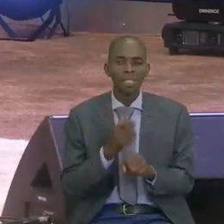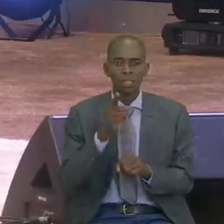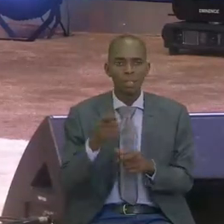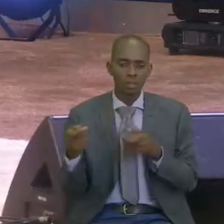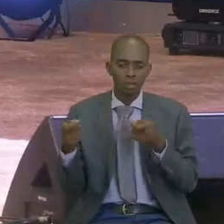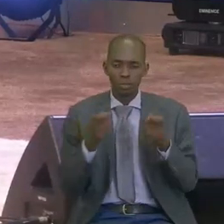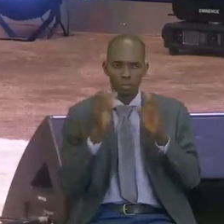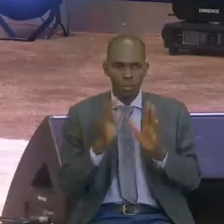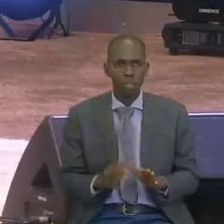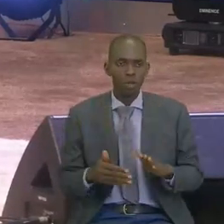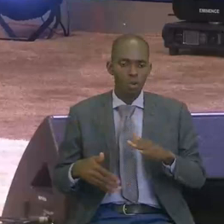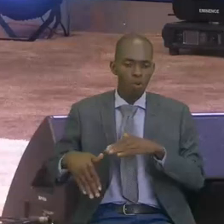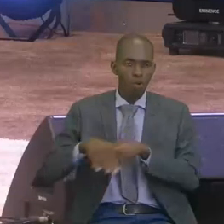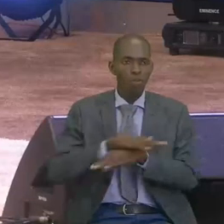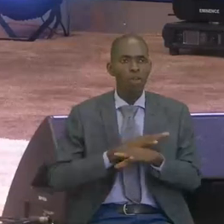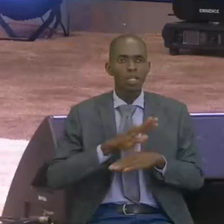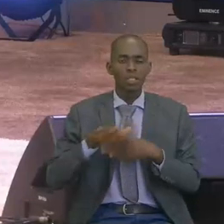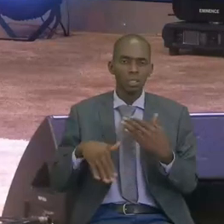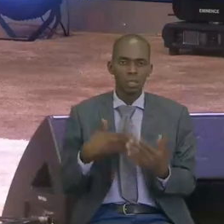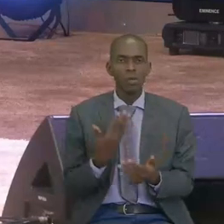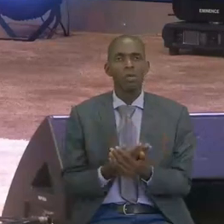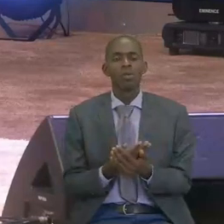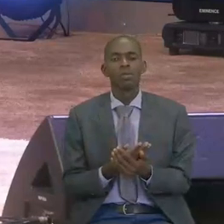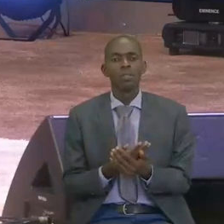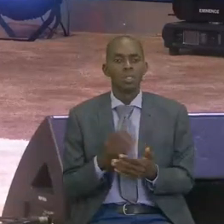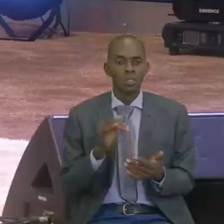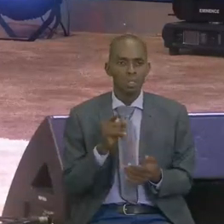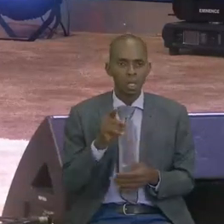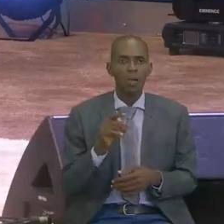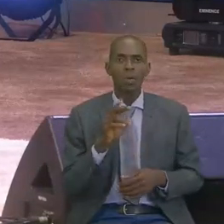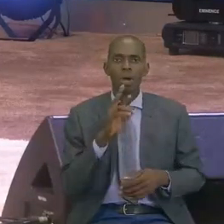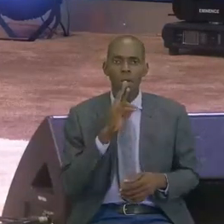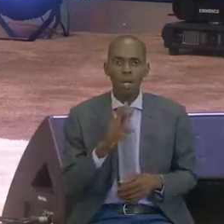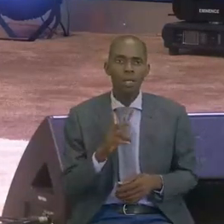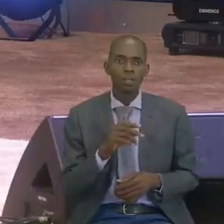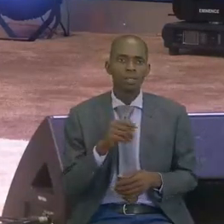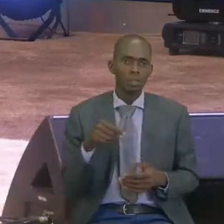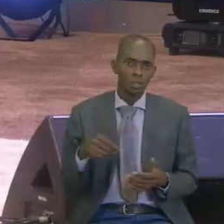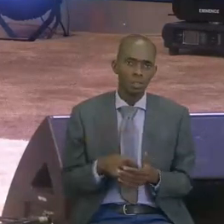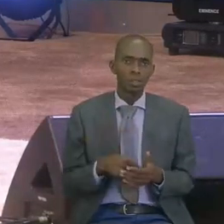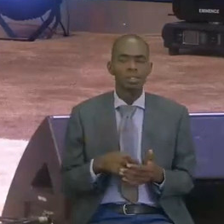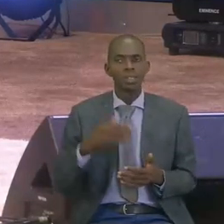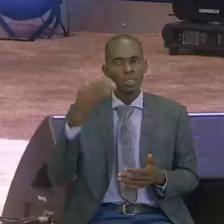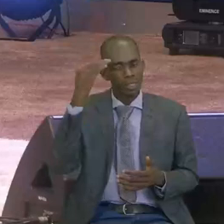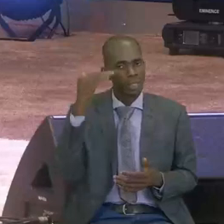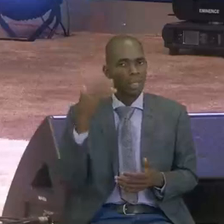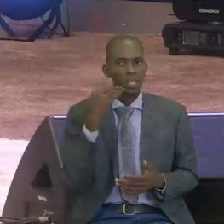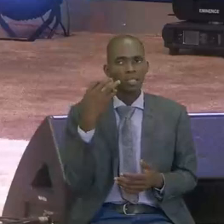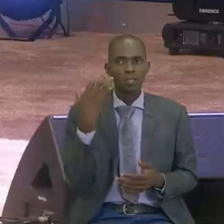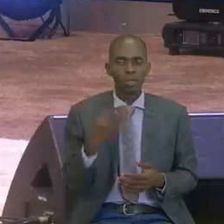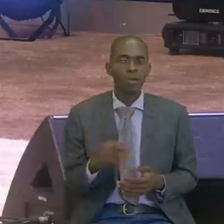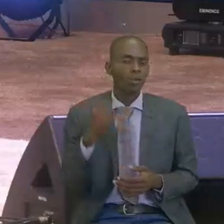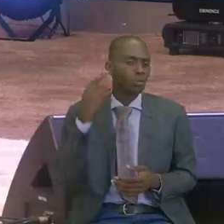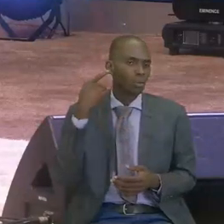toi qui es la tête d'or. C'est toi qui es la tête